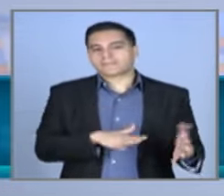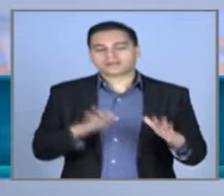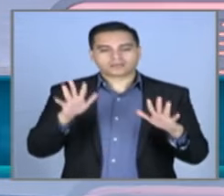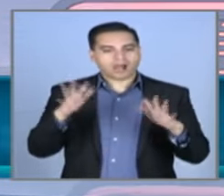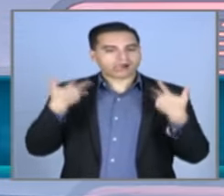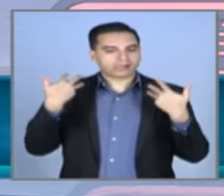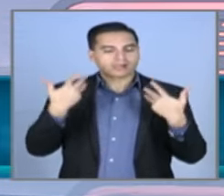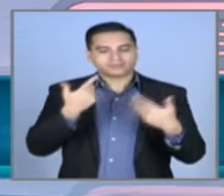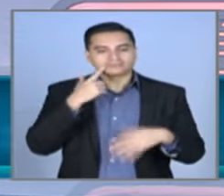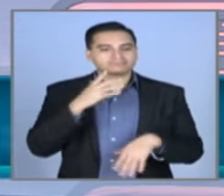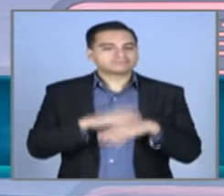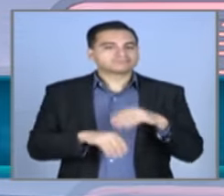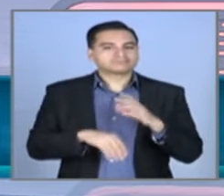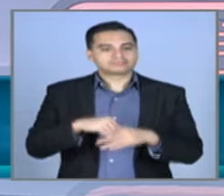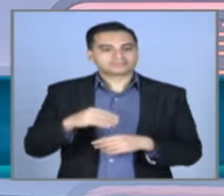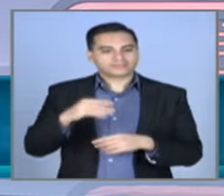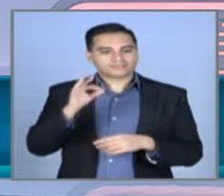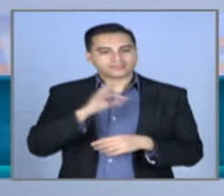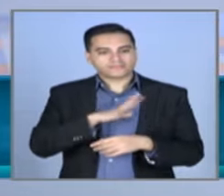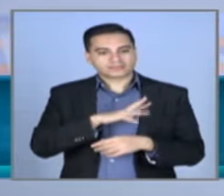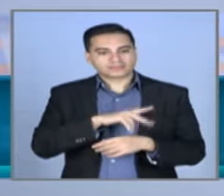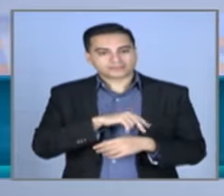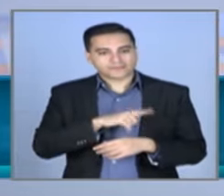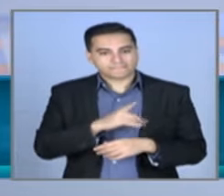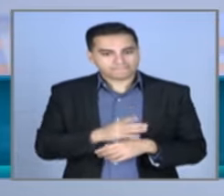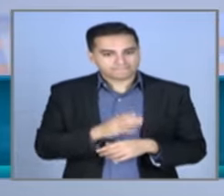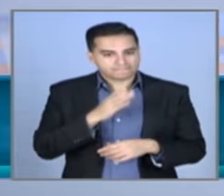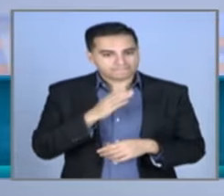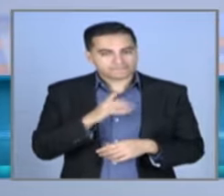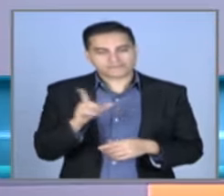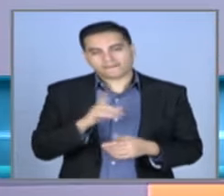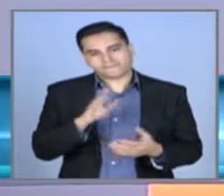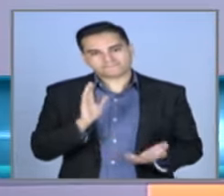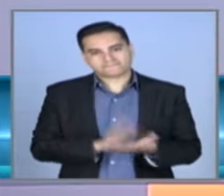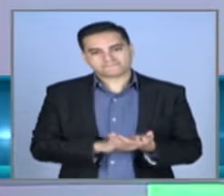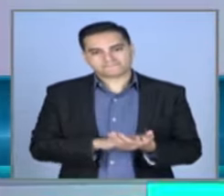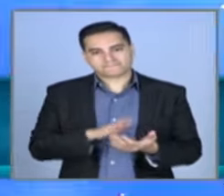الوحشية. نور الدين إجابتك. فلسطين. فلسطين إجابة صحيحة.